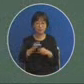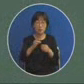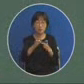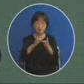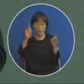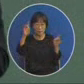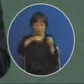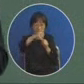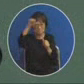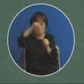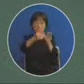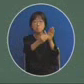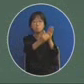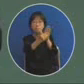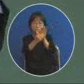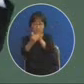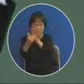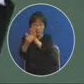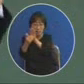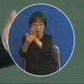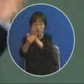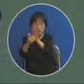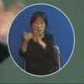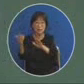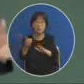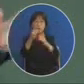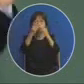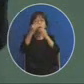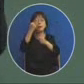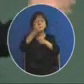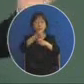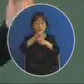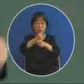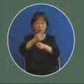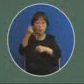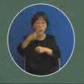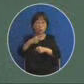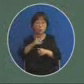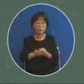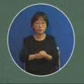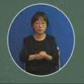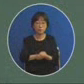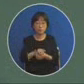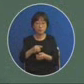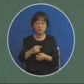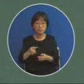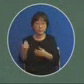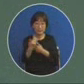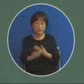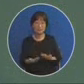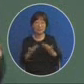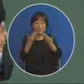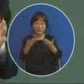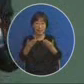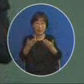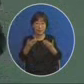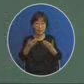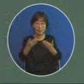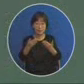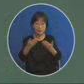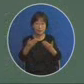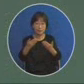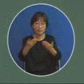this tabernacle so that we can overcome the idols. 희생 제물을 드리라는 겁니다. go and give a blood sacrifice. 그게 이제